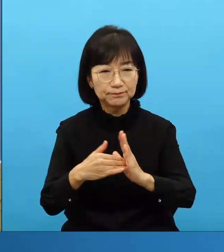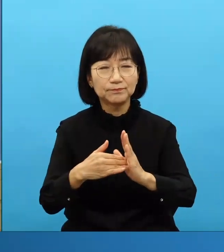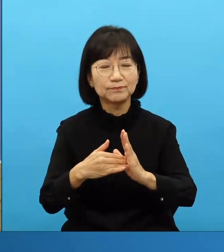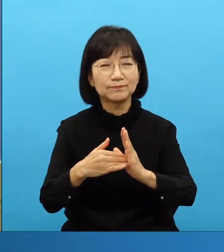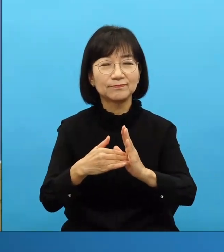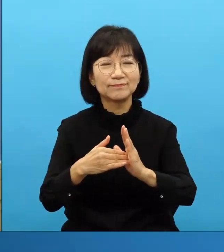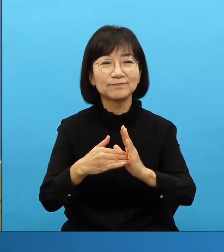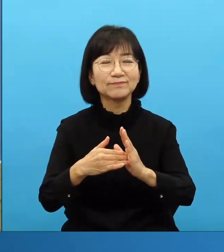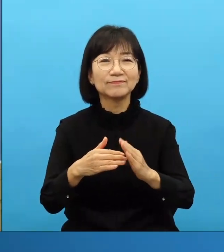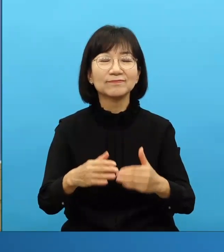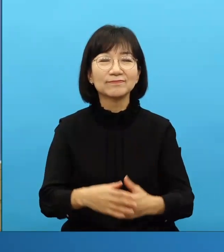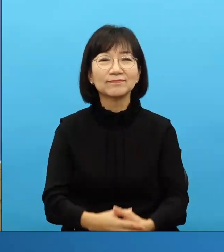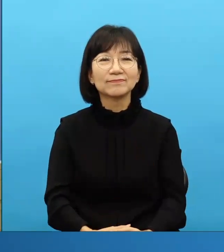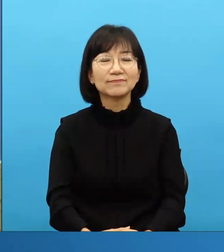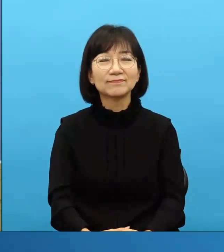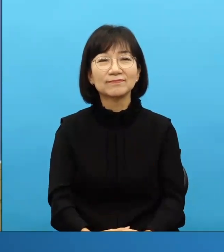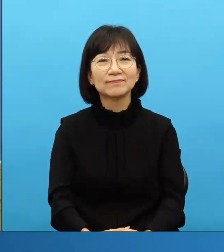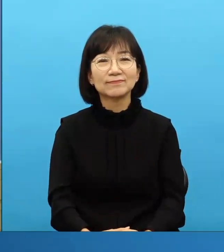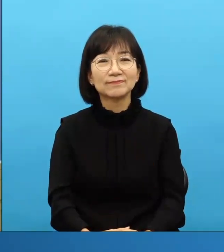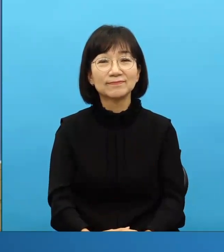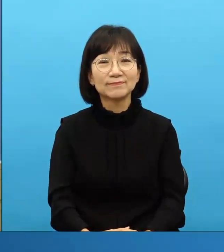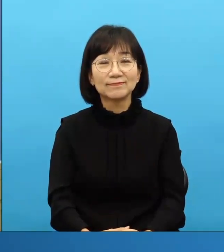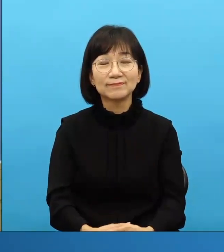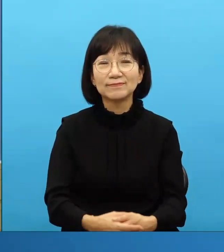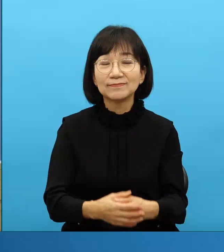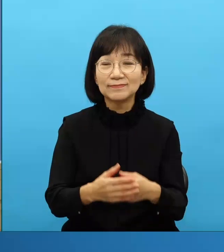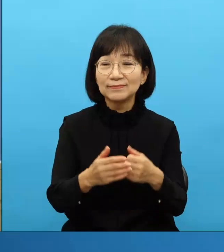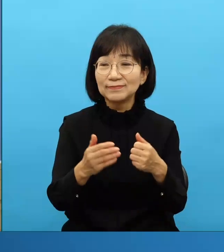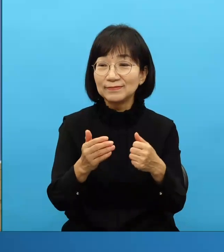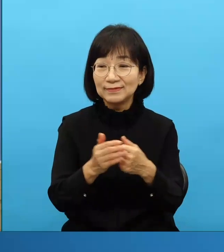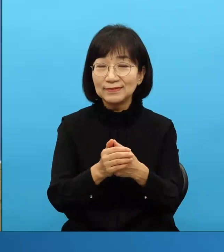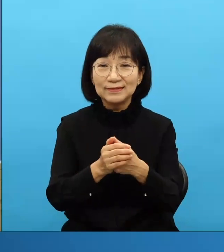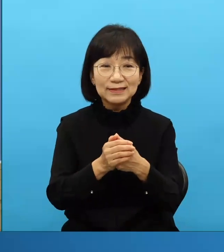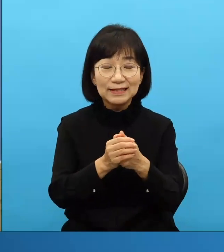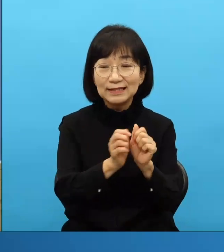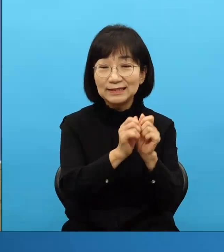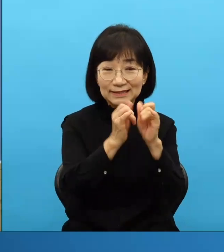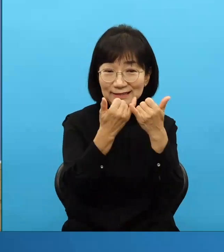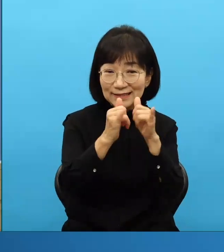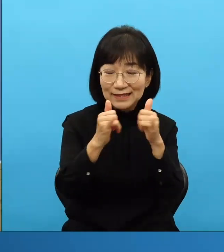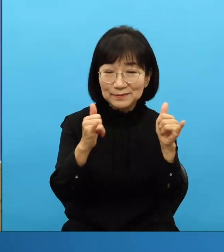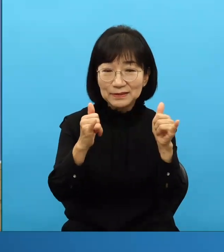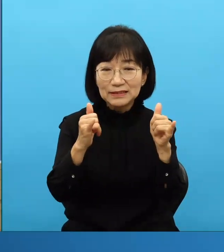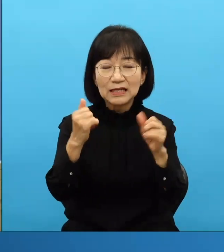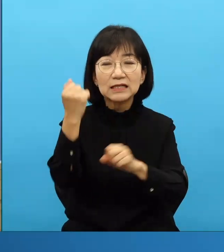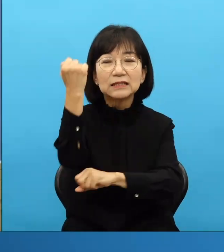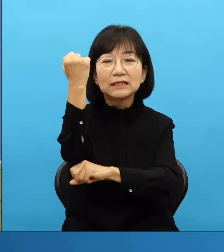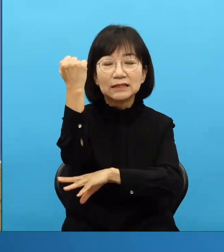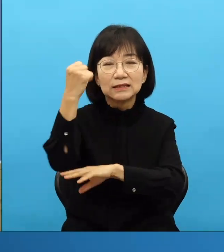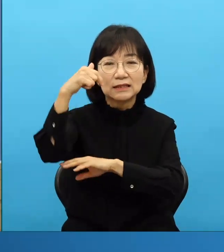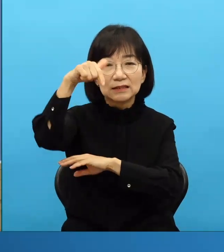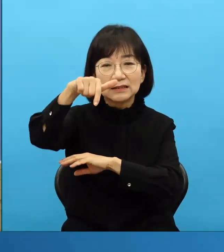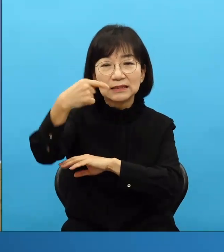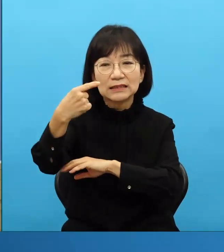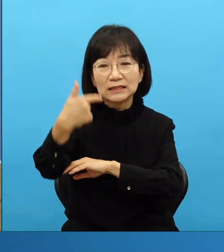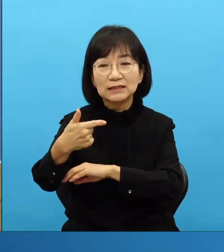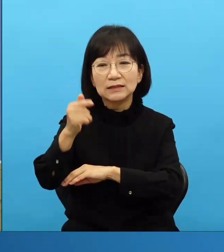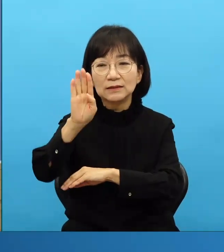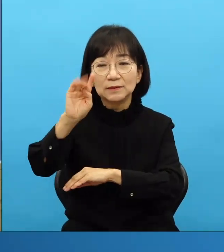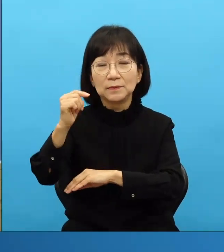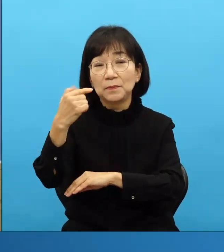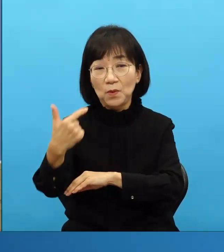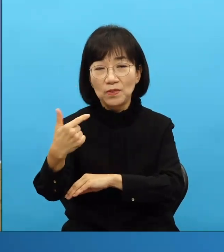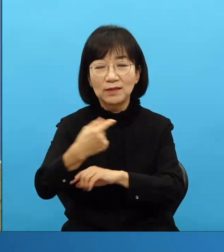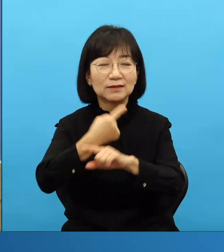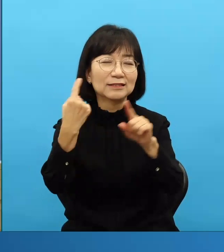came, shed his blood on the cross, and came to save 그래서 us. 인간은 가장 먼저 근본을 치유받아야 돼요. And so mankind, they must first fundamentally